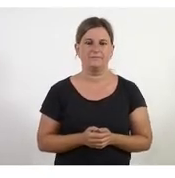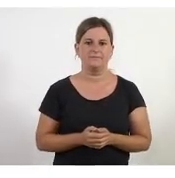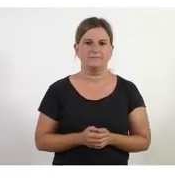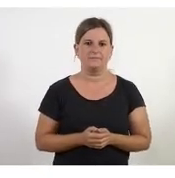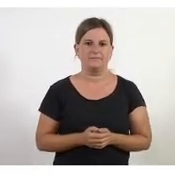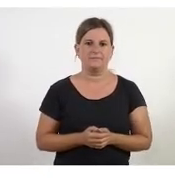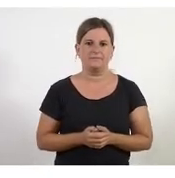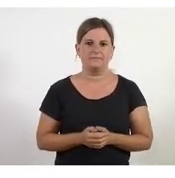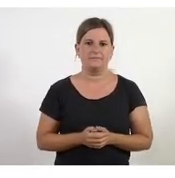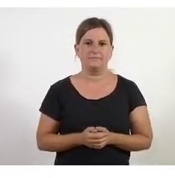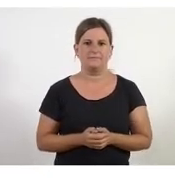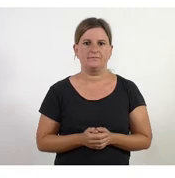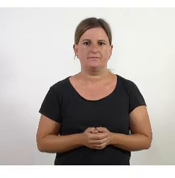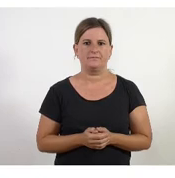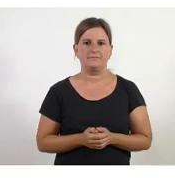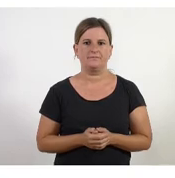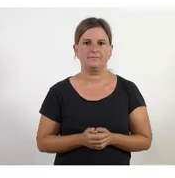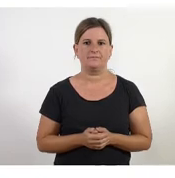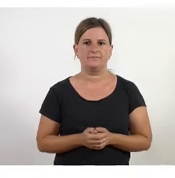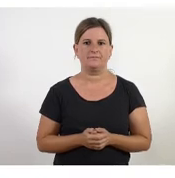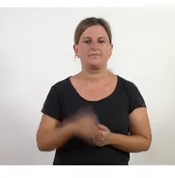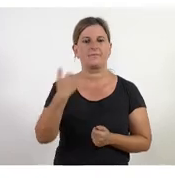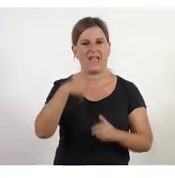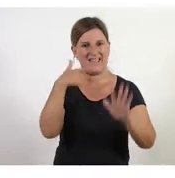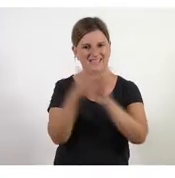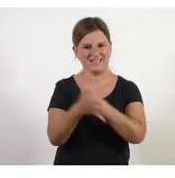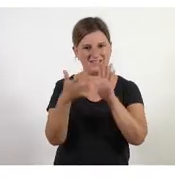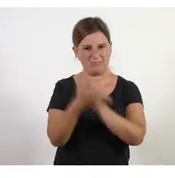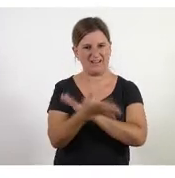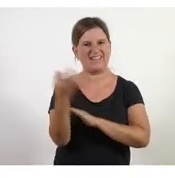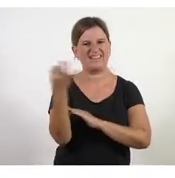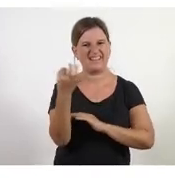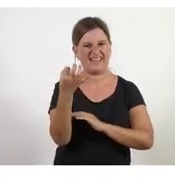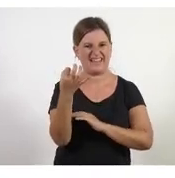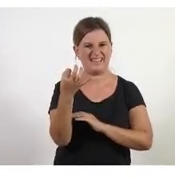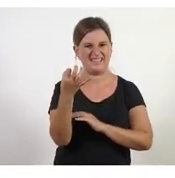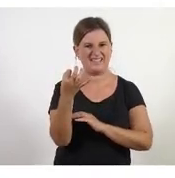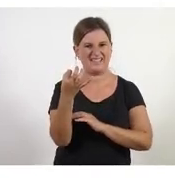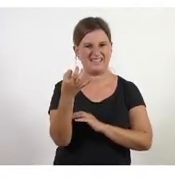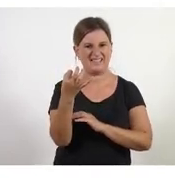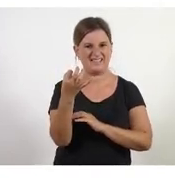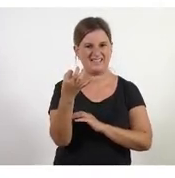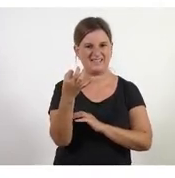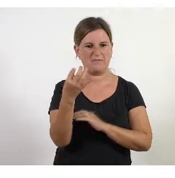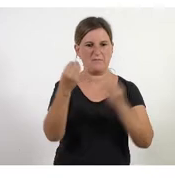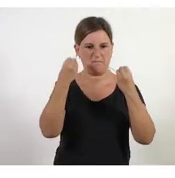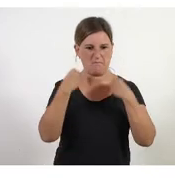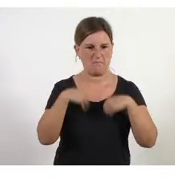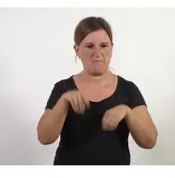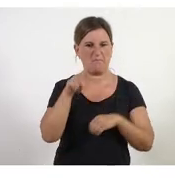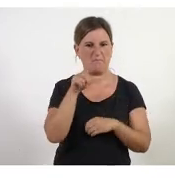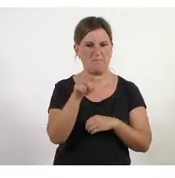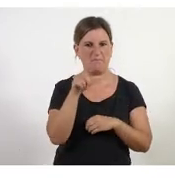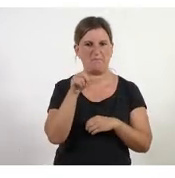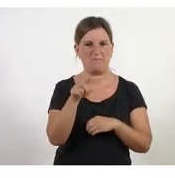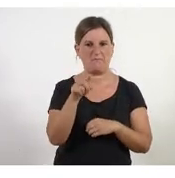Vale. Hem vist el programa de TechSap. Un cop hem validat la nostra entitat, podem accedir a